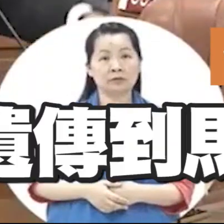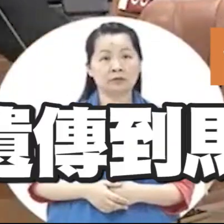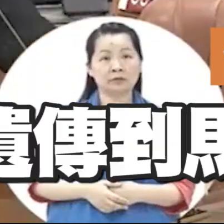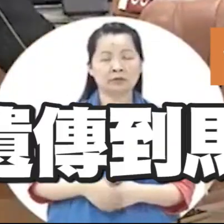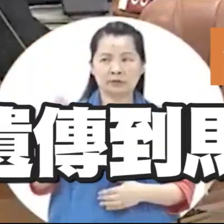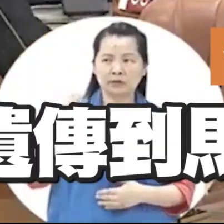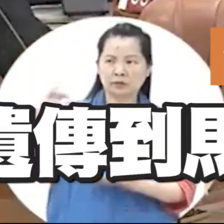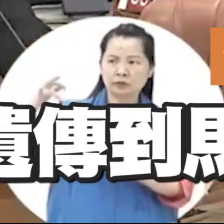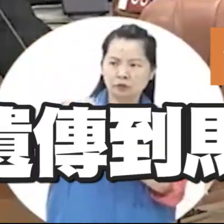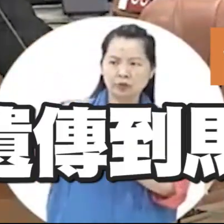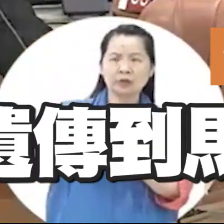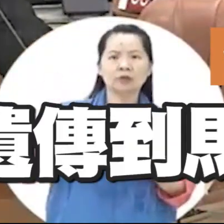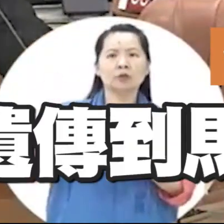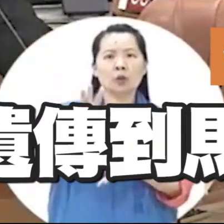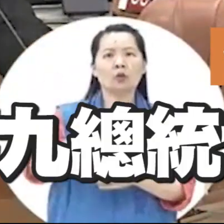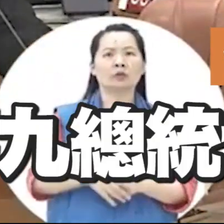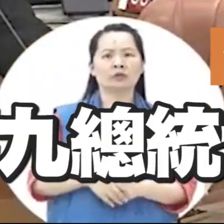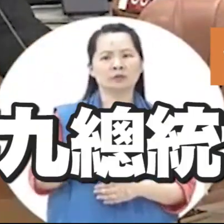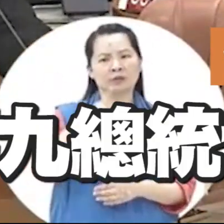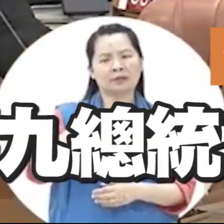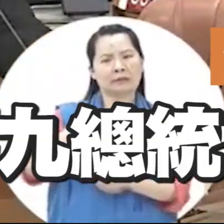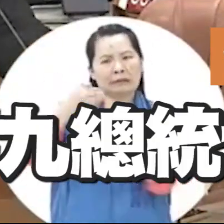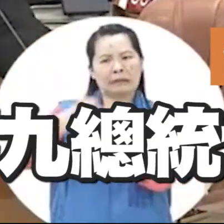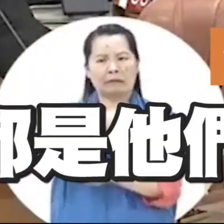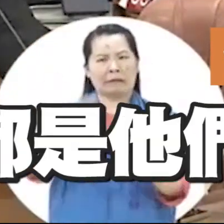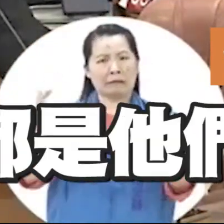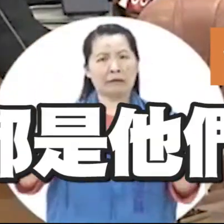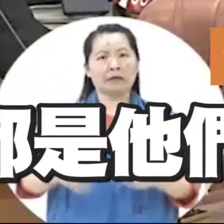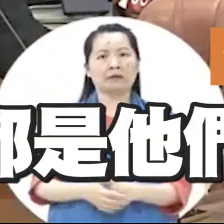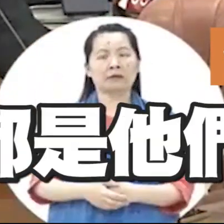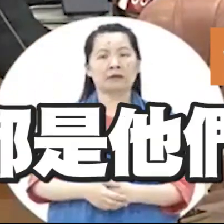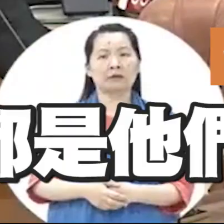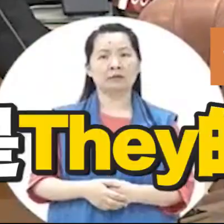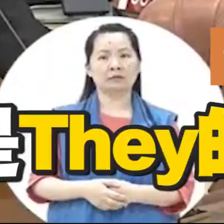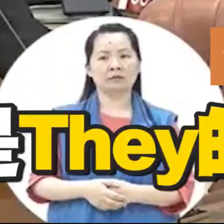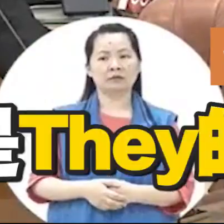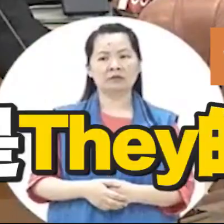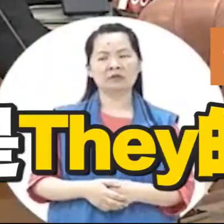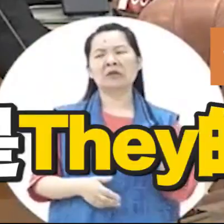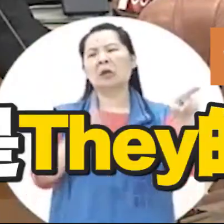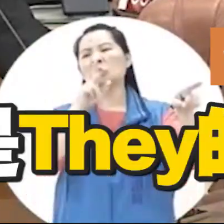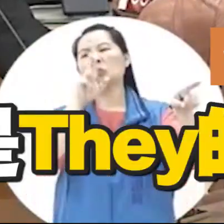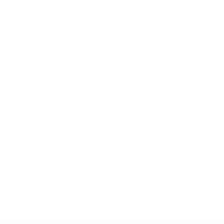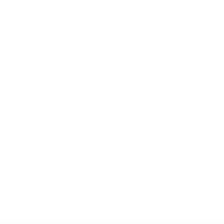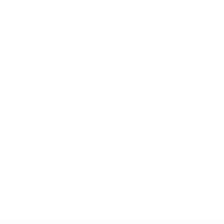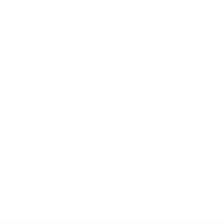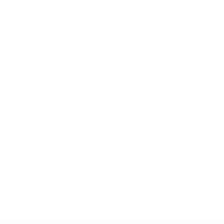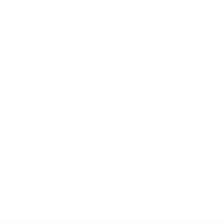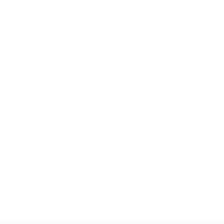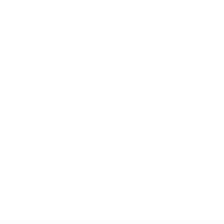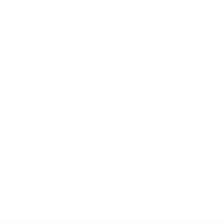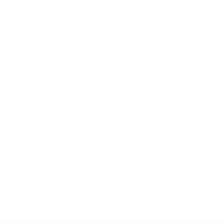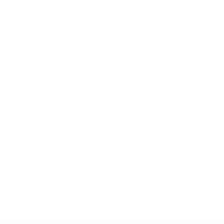嘛？ 其实我觉得你遗传到马英九总统，马英九总统是通通都是他们的错，都是 Z 的错。